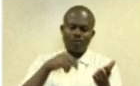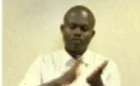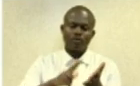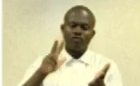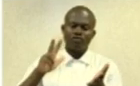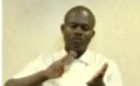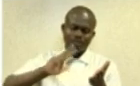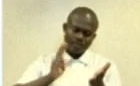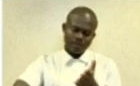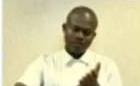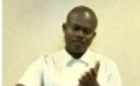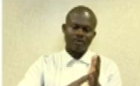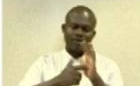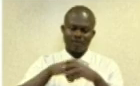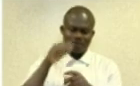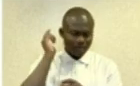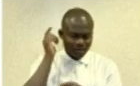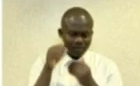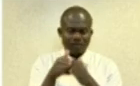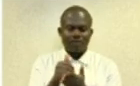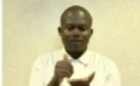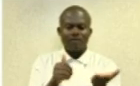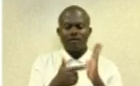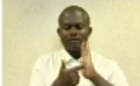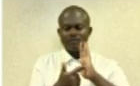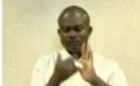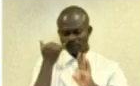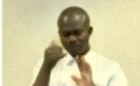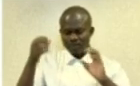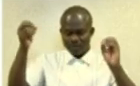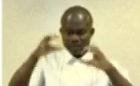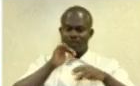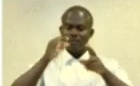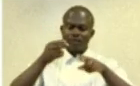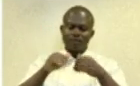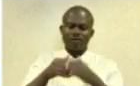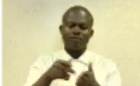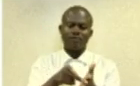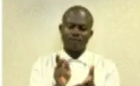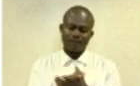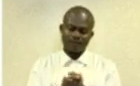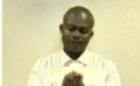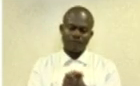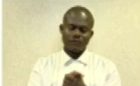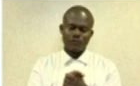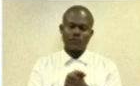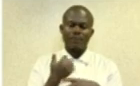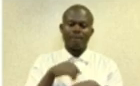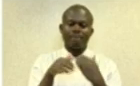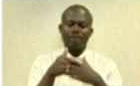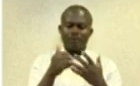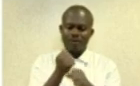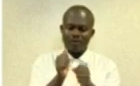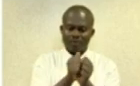ari navugaga byo kuvuga ngo bazaje bagushira mu telefone uzana akaga proof iyo byagaragaye yuko bitabaye turakwishyurisha tumaze gukorana